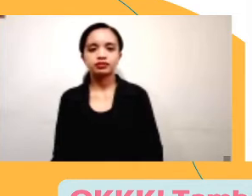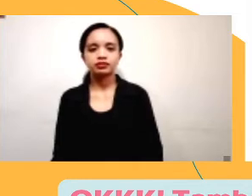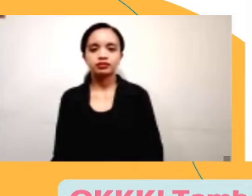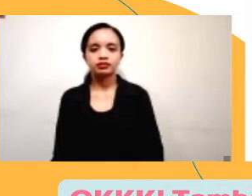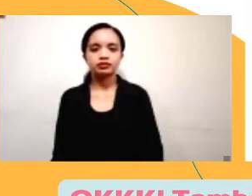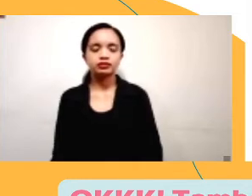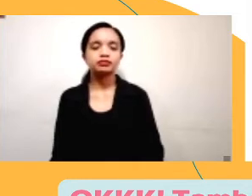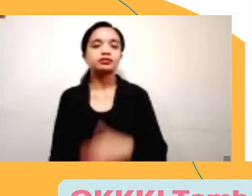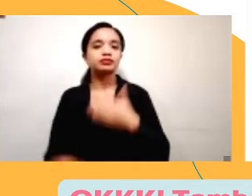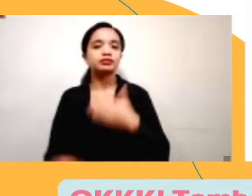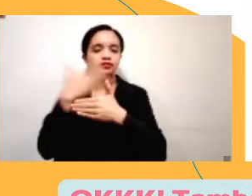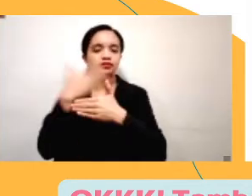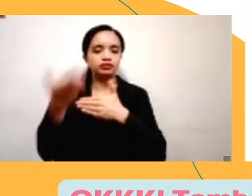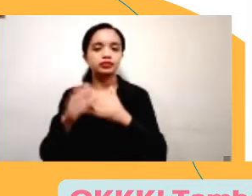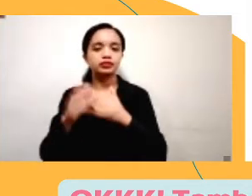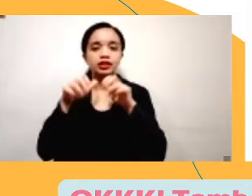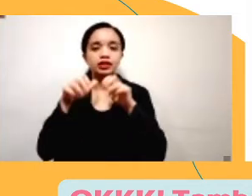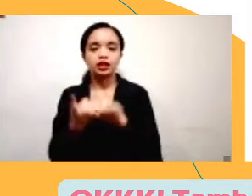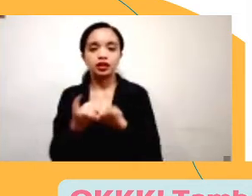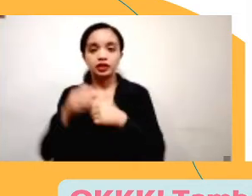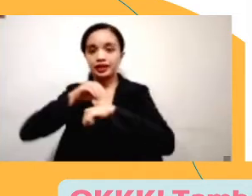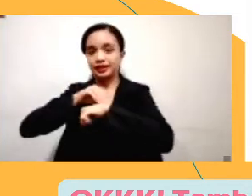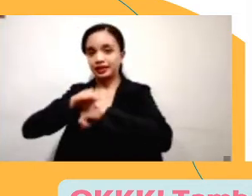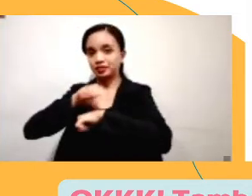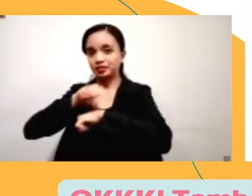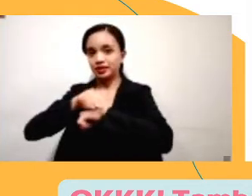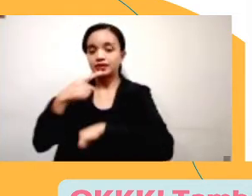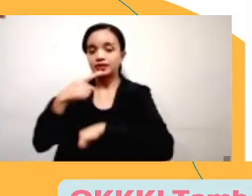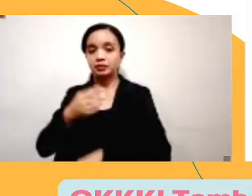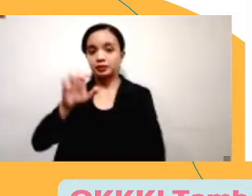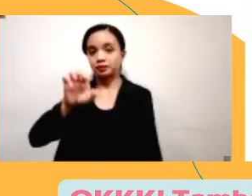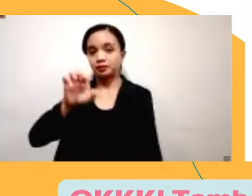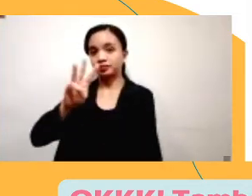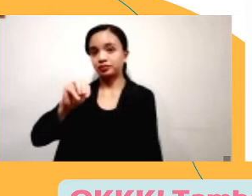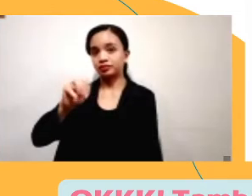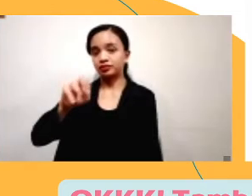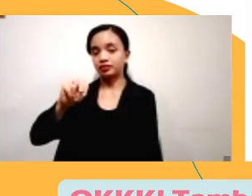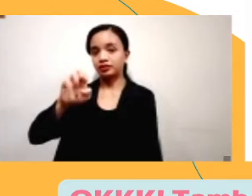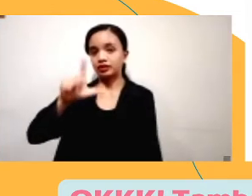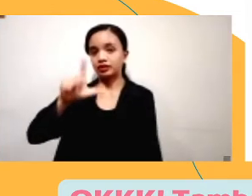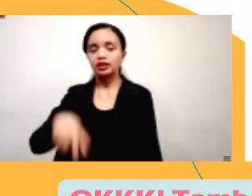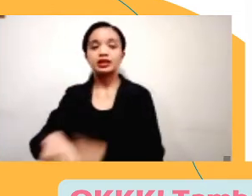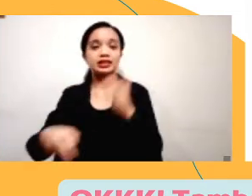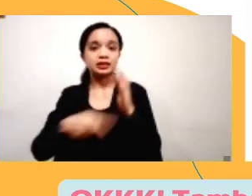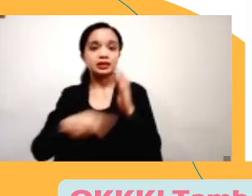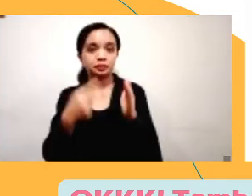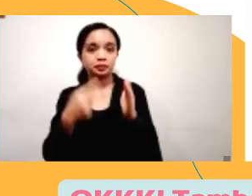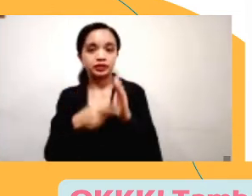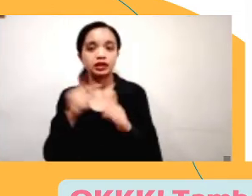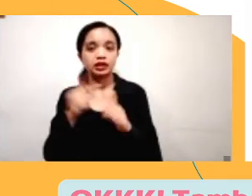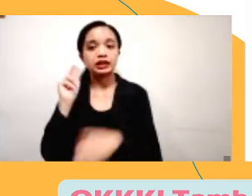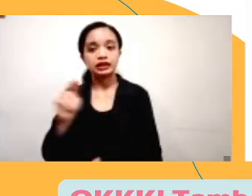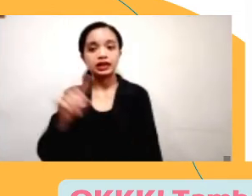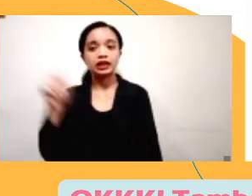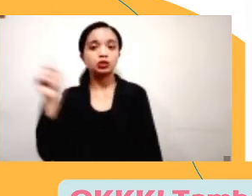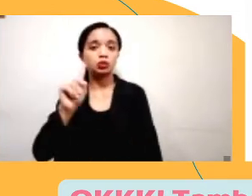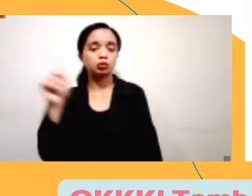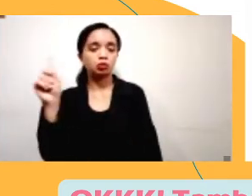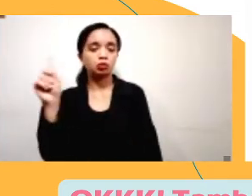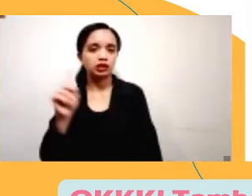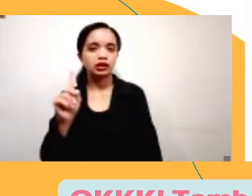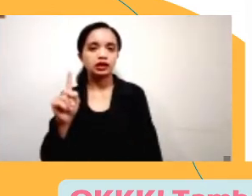Okay? Pamamagitan ng advice, sabi ni Emmanuel. Ito, sabi ni Jay, no? Minsan daw, kailangan natin ng ibang tao